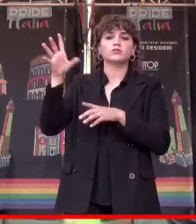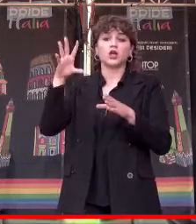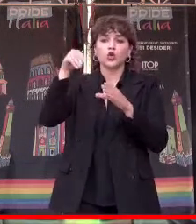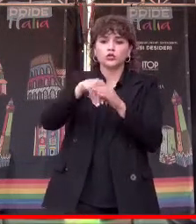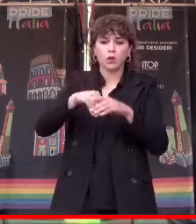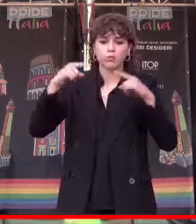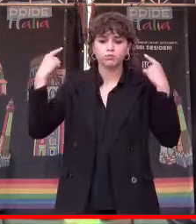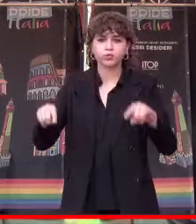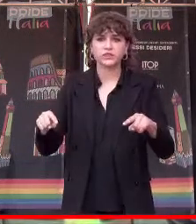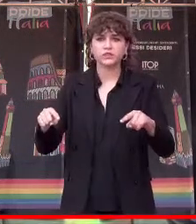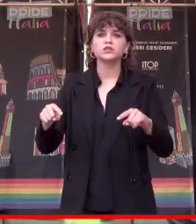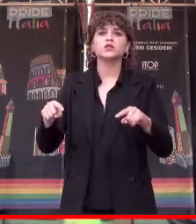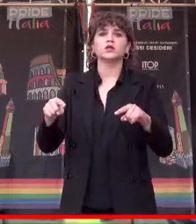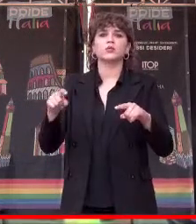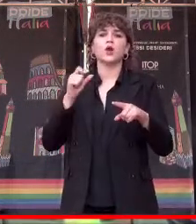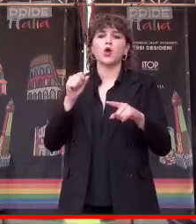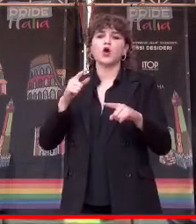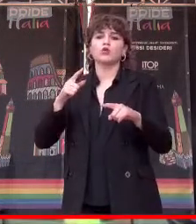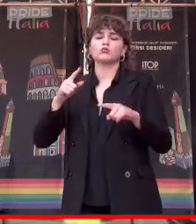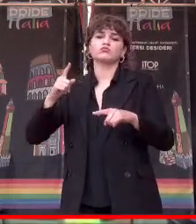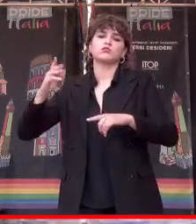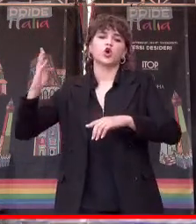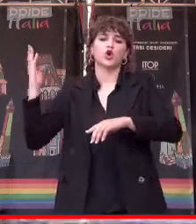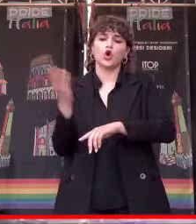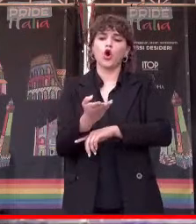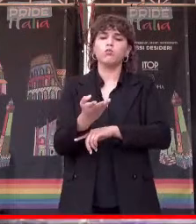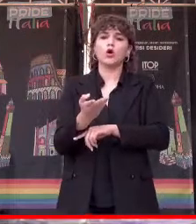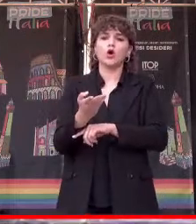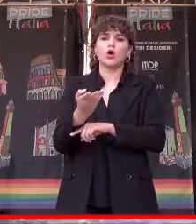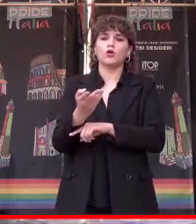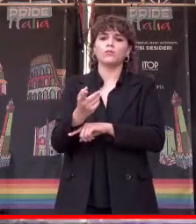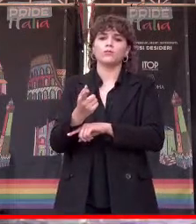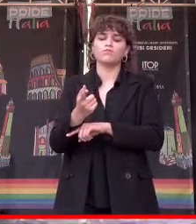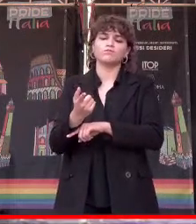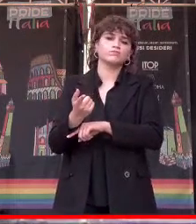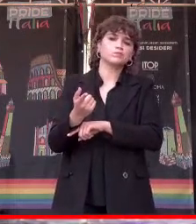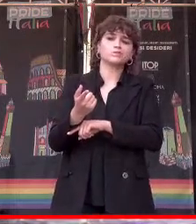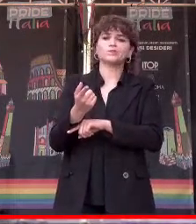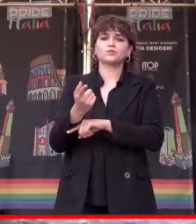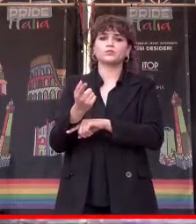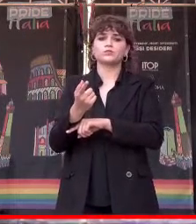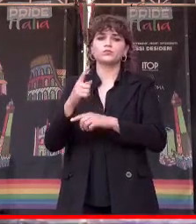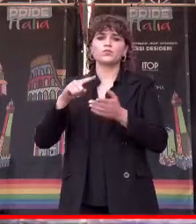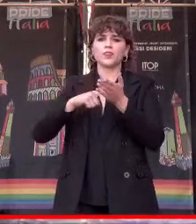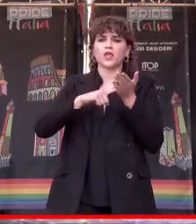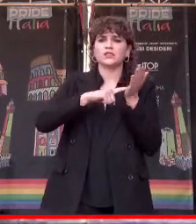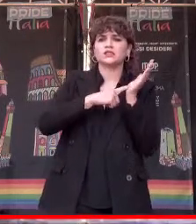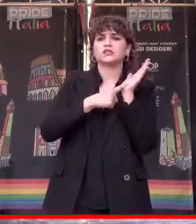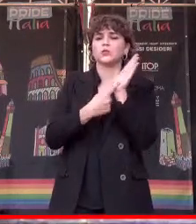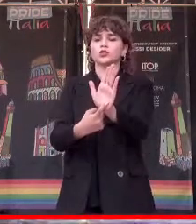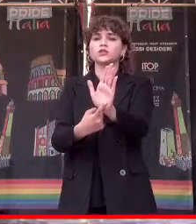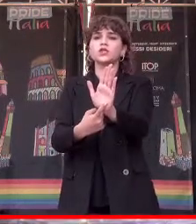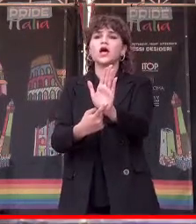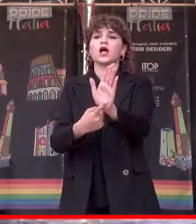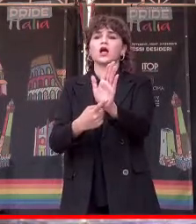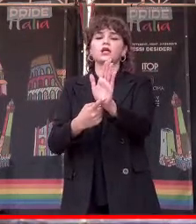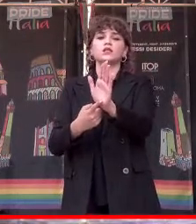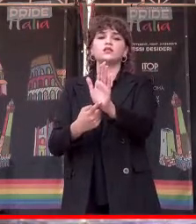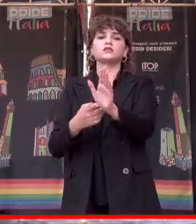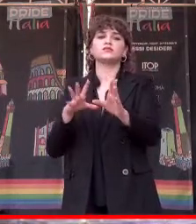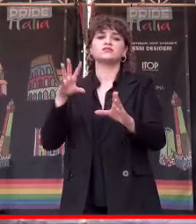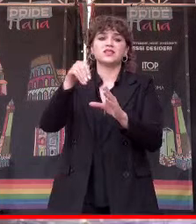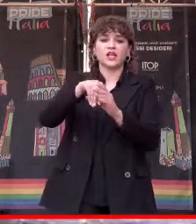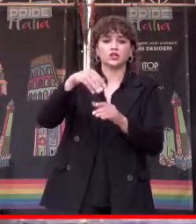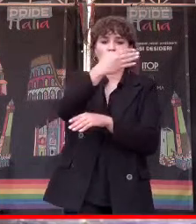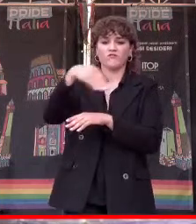un colpo di spugna sulla robaccia che lì dentro c'era, provando a dire: dentro un'arteria fondamentale a via Taranto ci sono